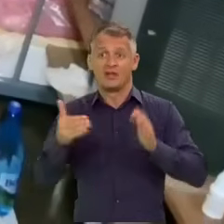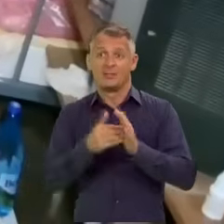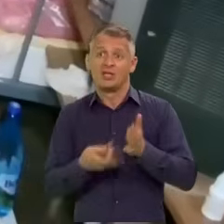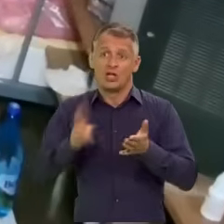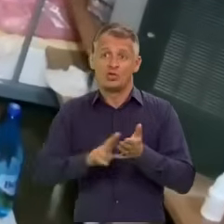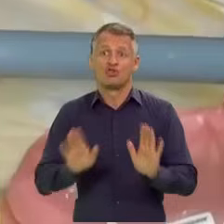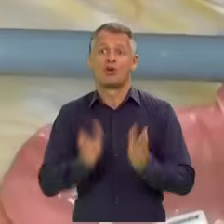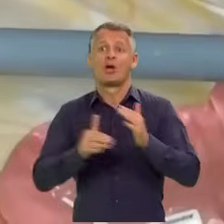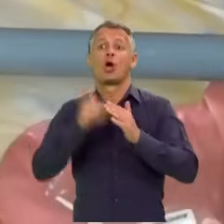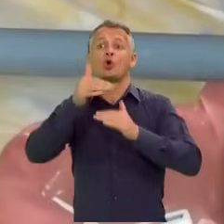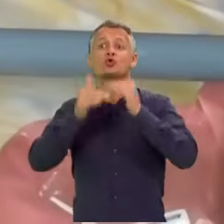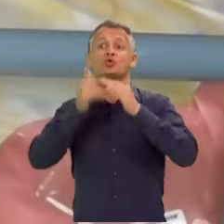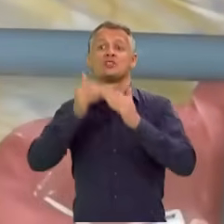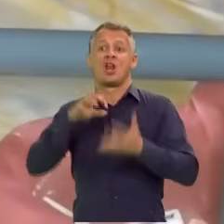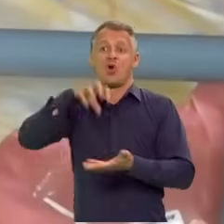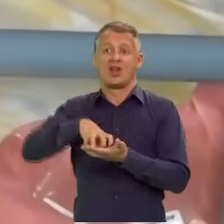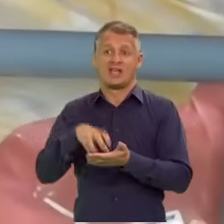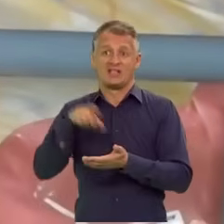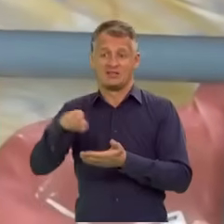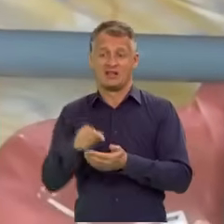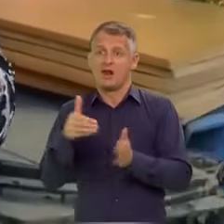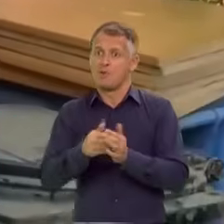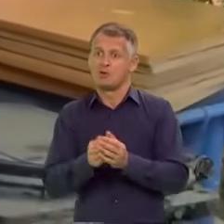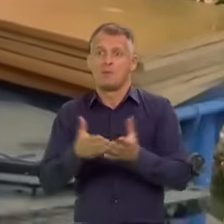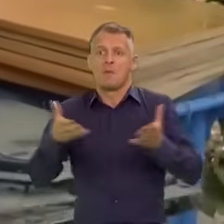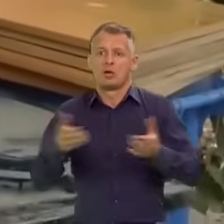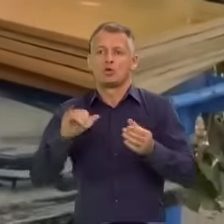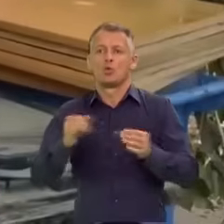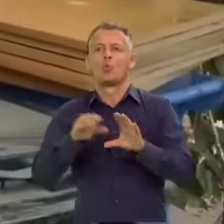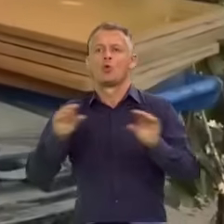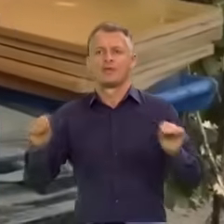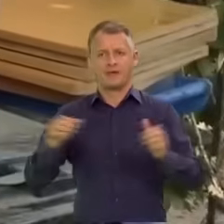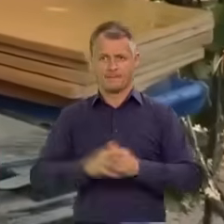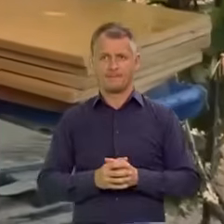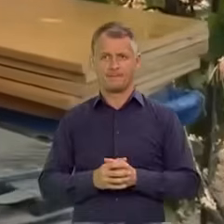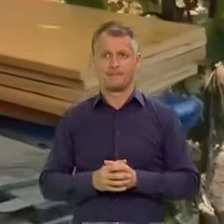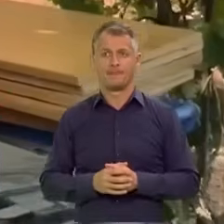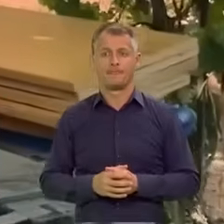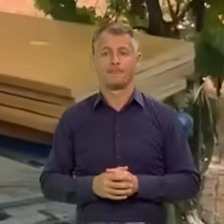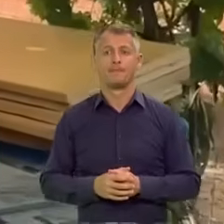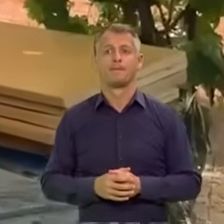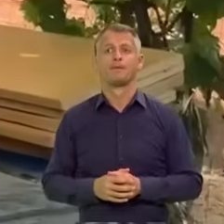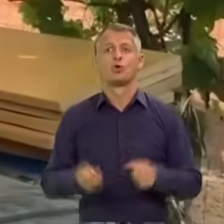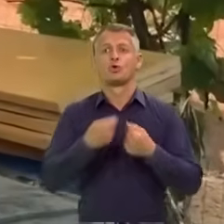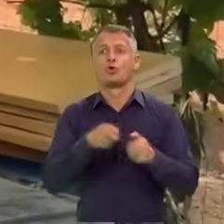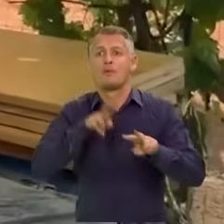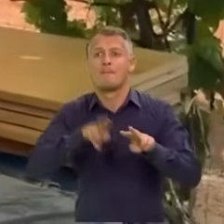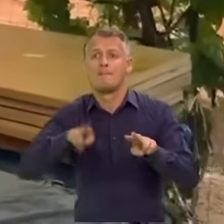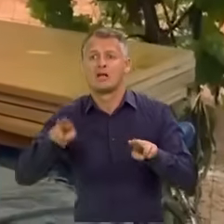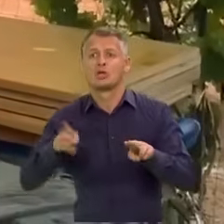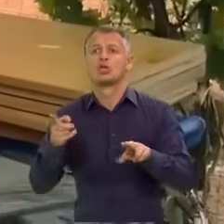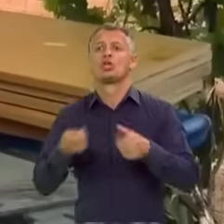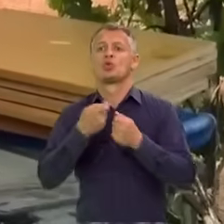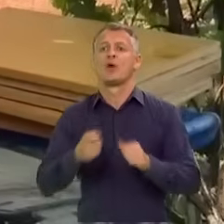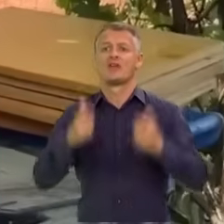reconstrucția localității. Nevoile sunt mari și multe. În principal, materiale de construcții, pentru că am scos parchetul din toate